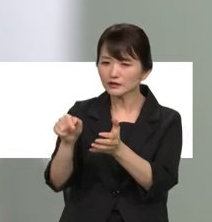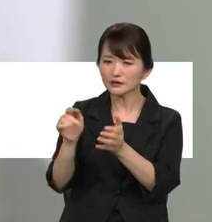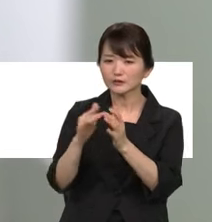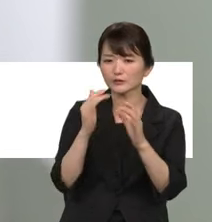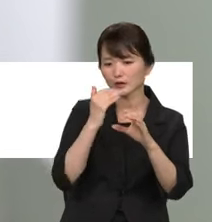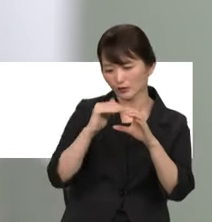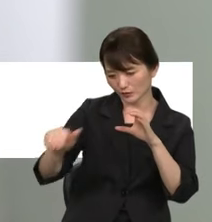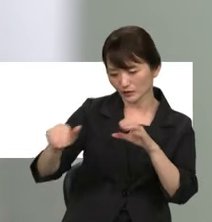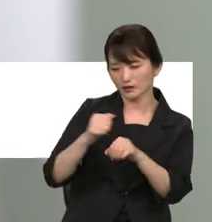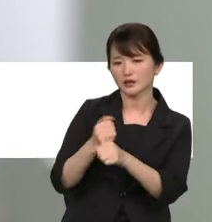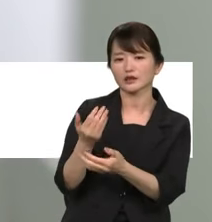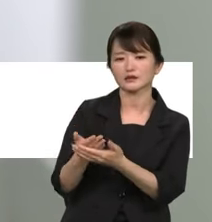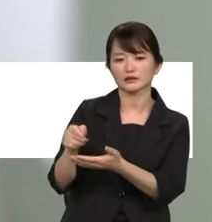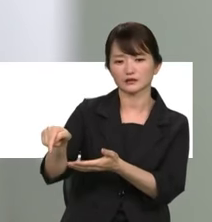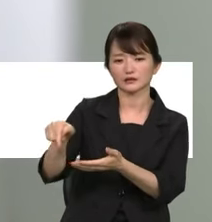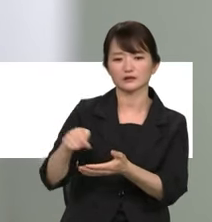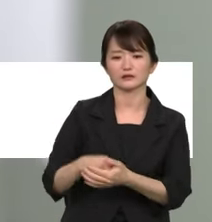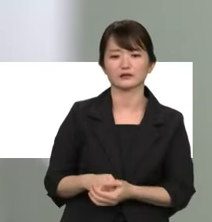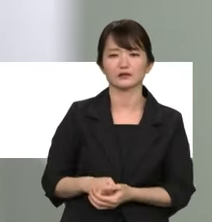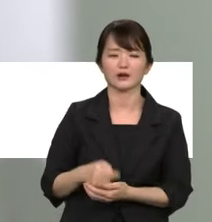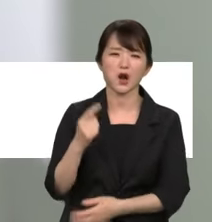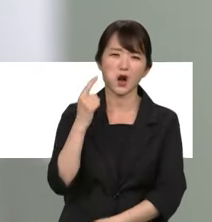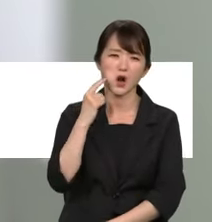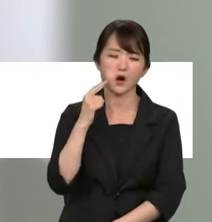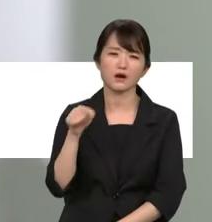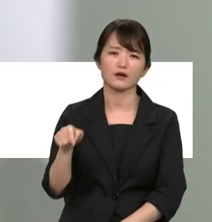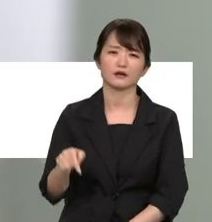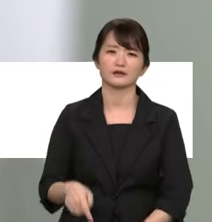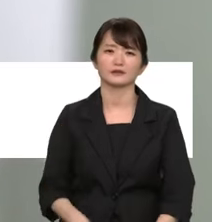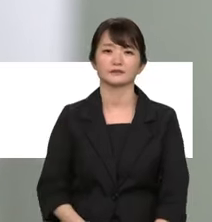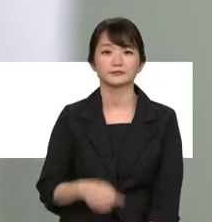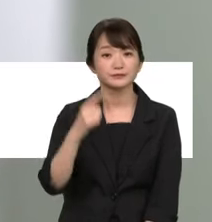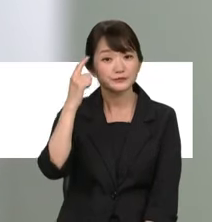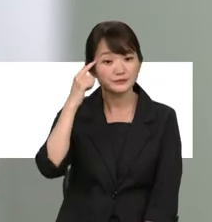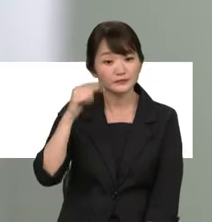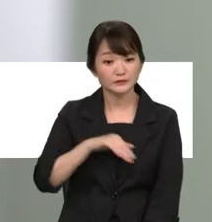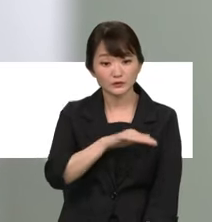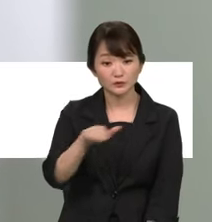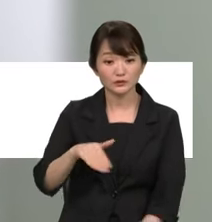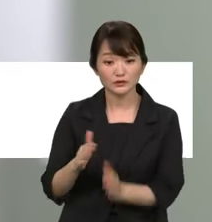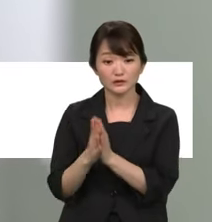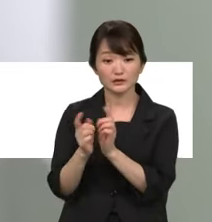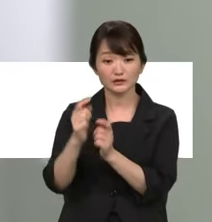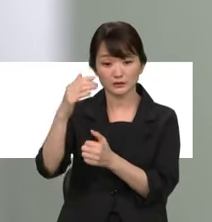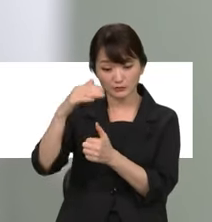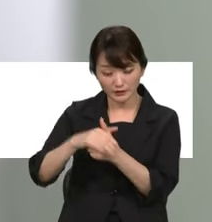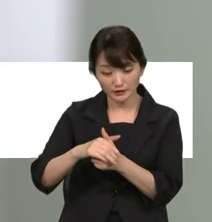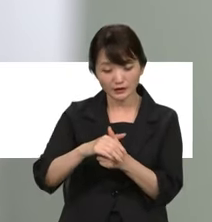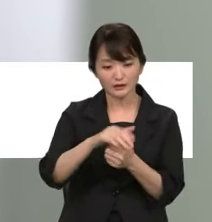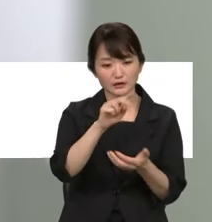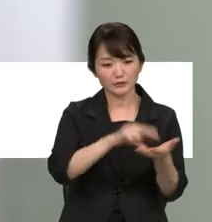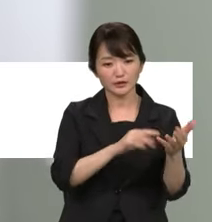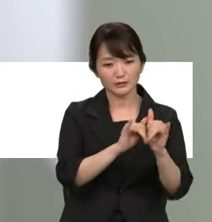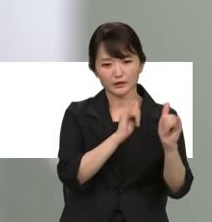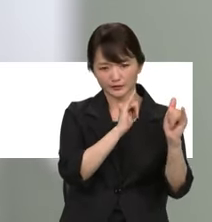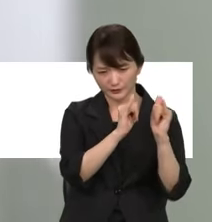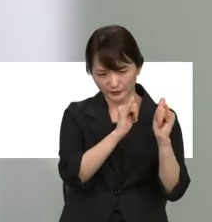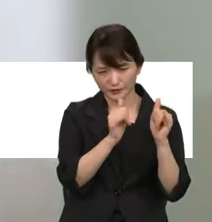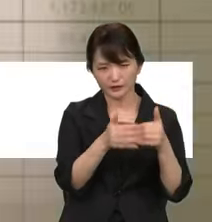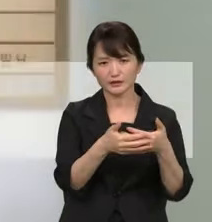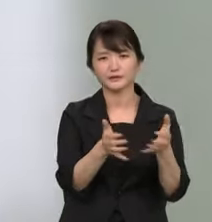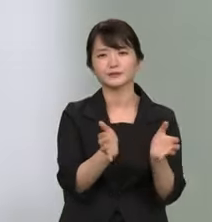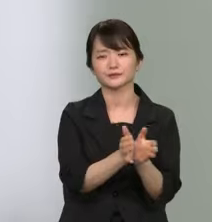문의를 해달라. 그 부분이 굉장히 큰 거짓말이었어요. 왜냐하면 저희가 직접적으로 판매자랑 소통하는 부서기도